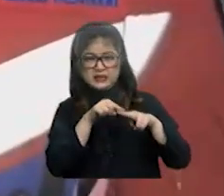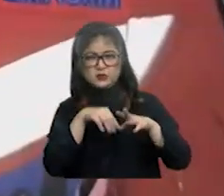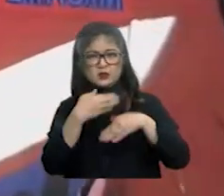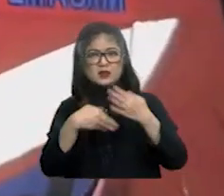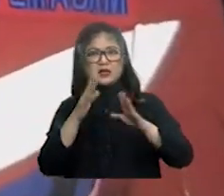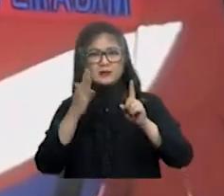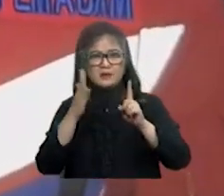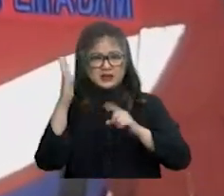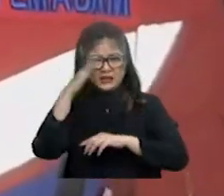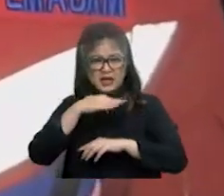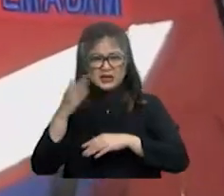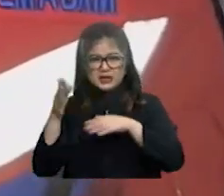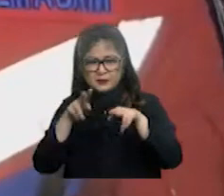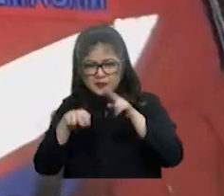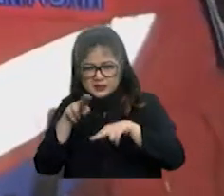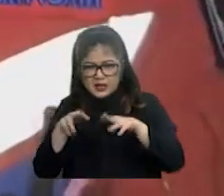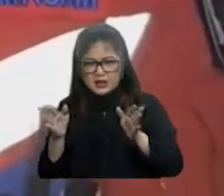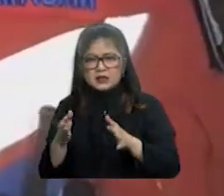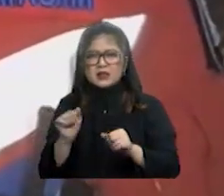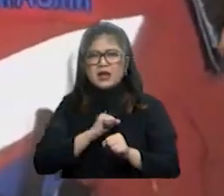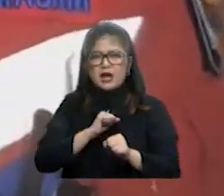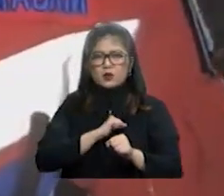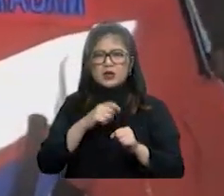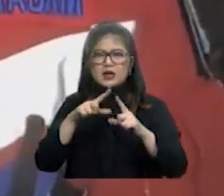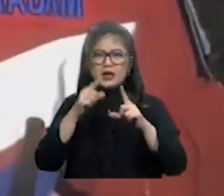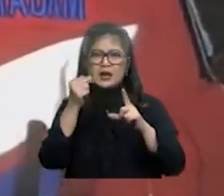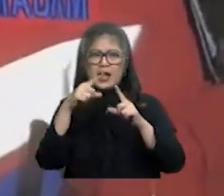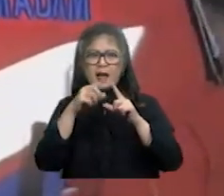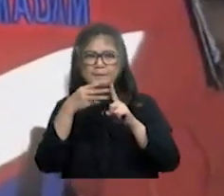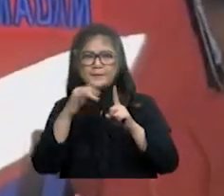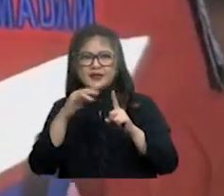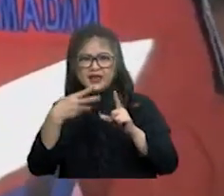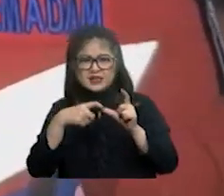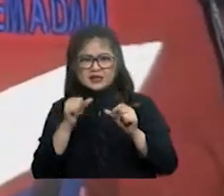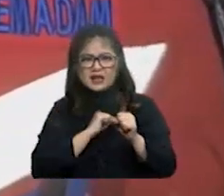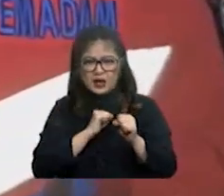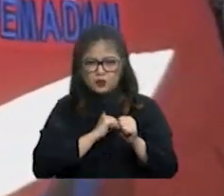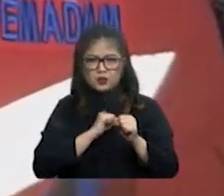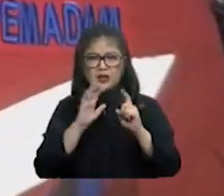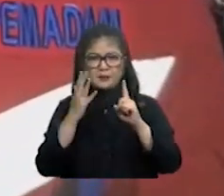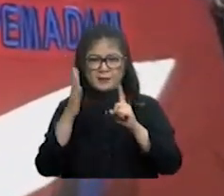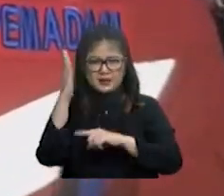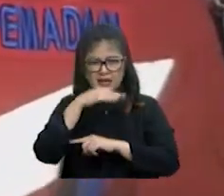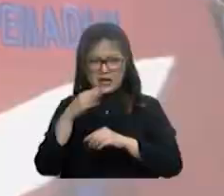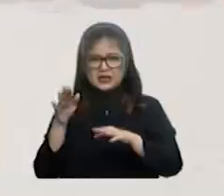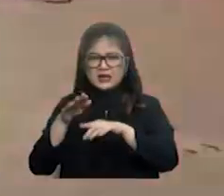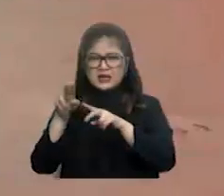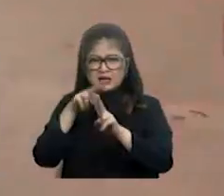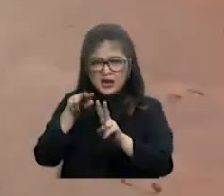virus rabiesnya dan juga ada virus-virus yang lain yang nanti mungkin akan ditindaklanjuti oleh pihak KPKP.